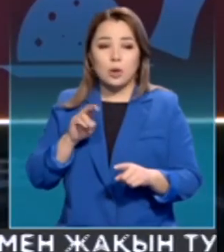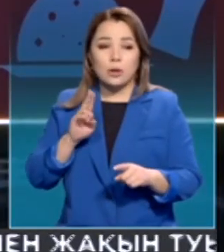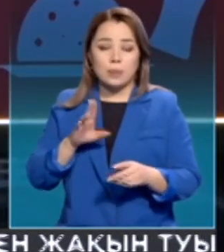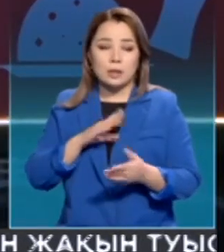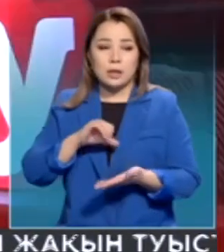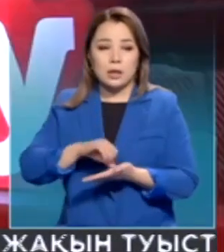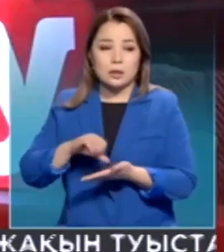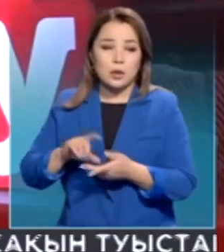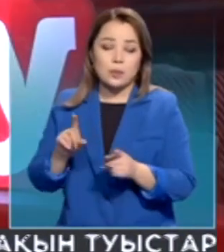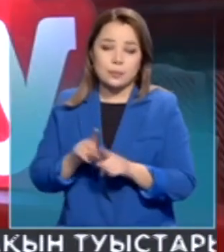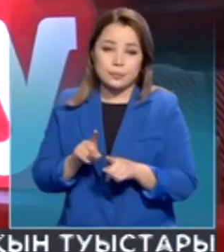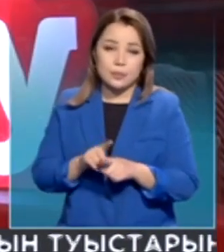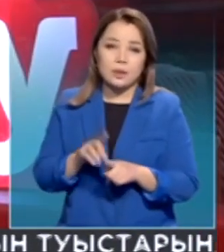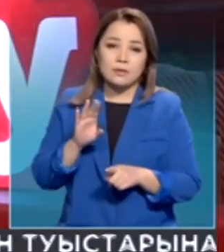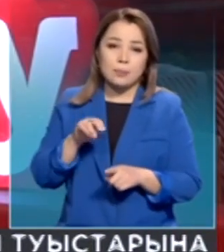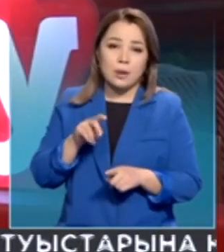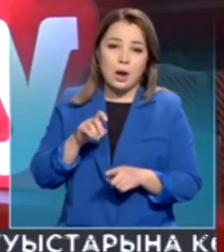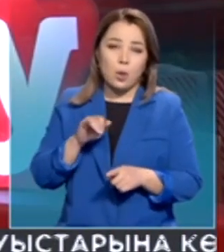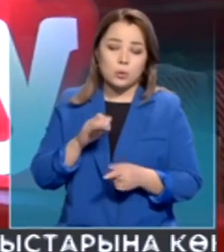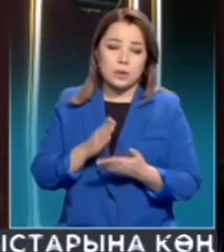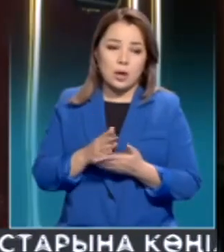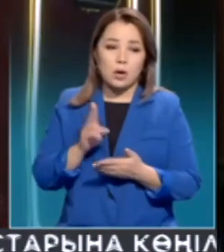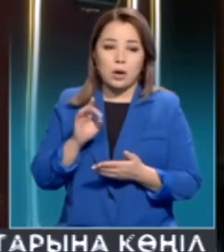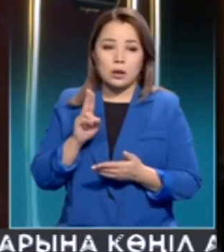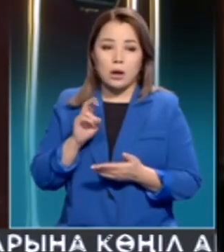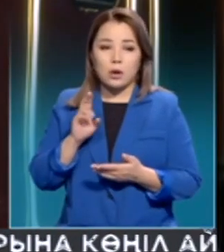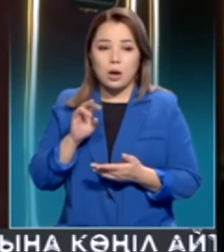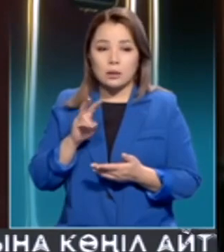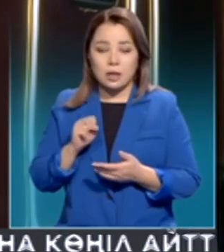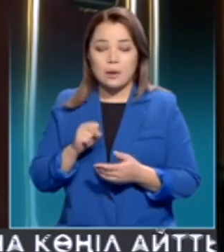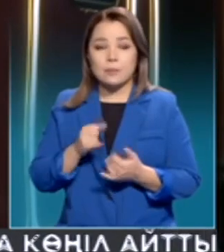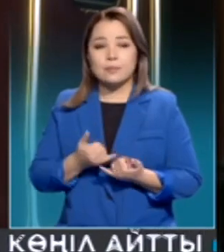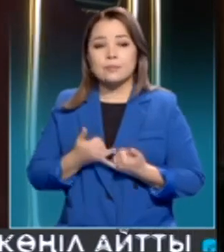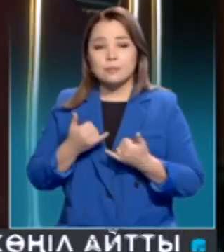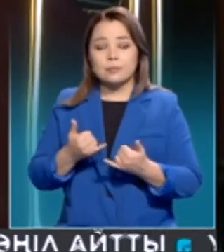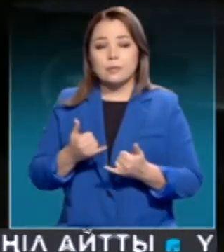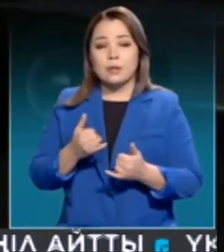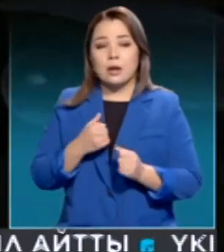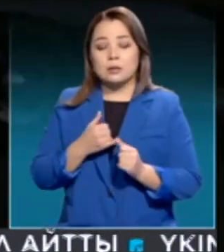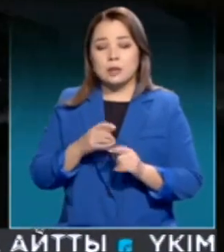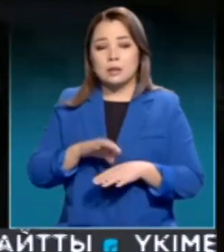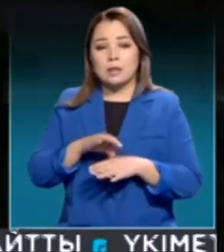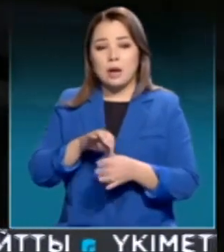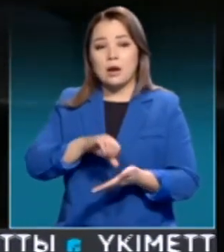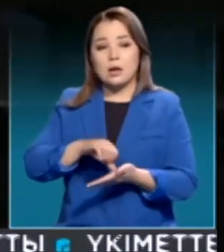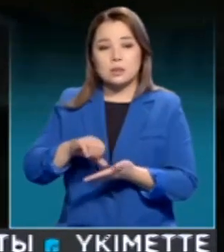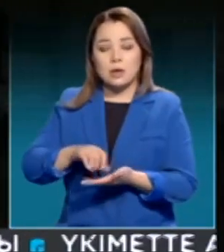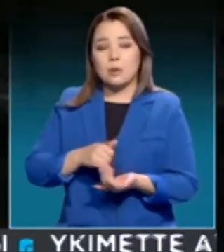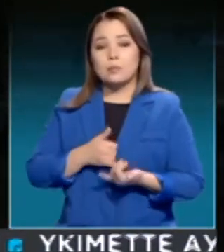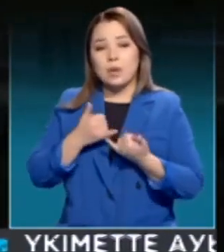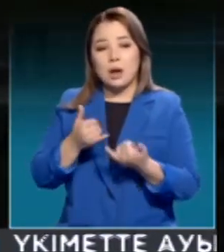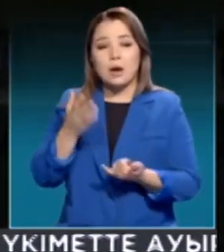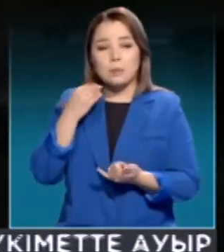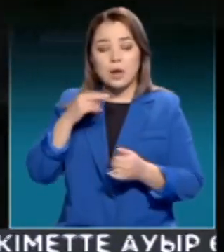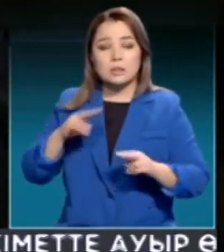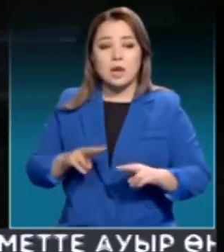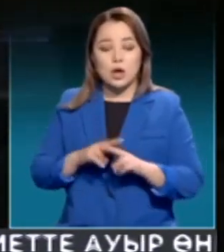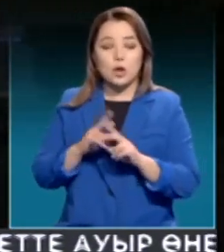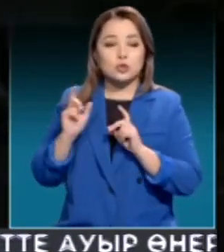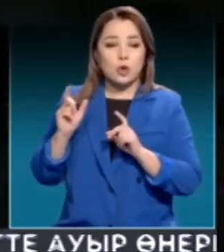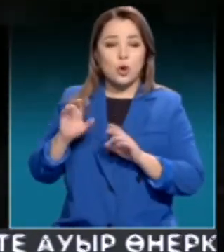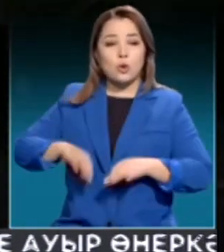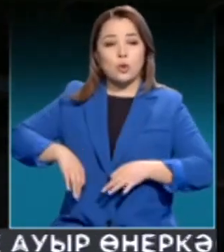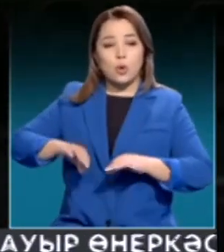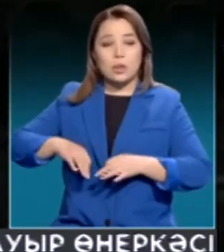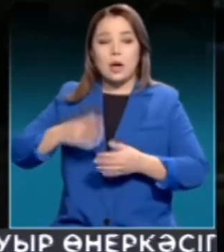House, YOLO House және Beep House-тың Coca-Cola мерекелік керуеніне қатысуы болмақ. Алматы мен Астанада жүк көліктерінің бірі